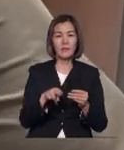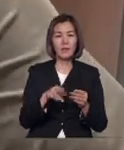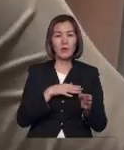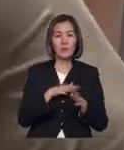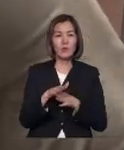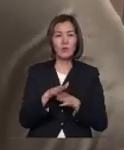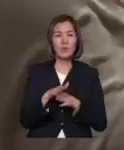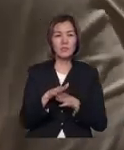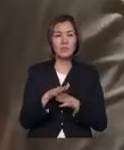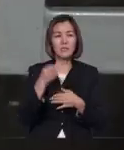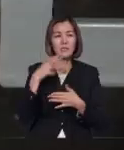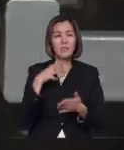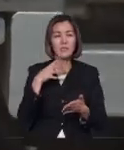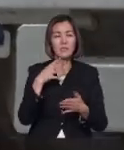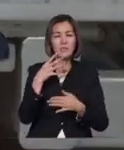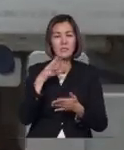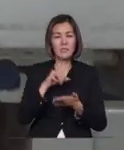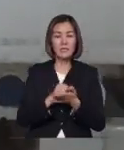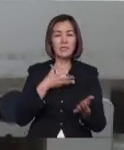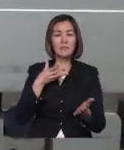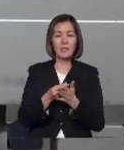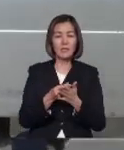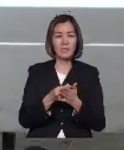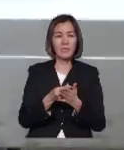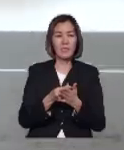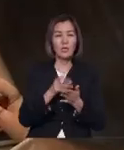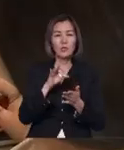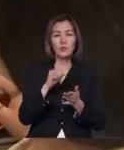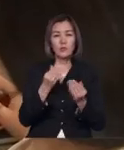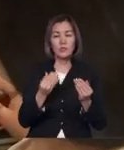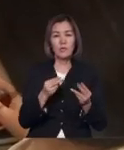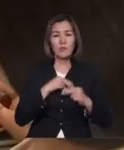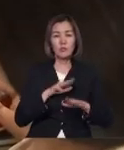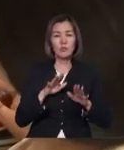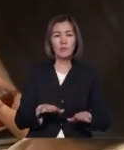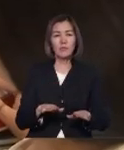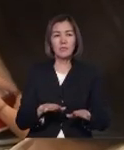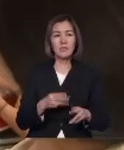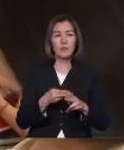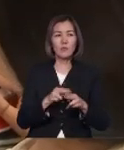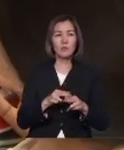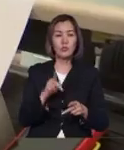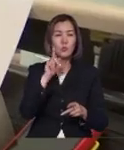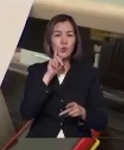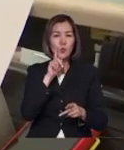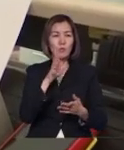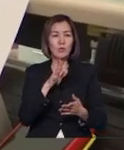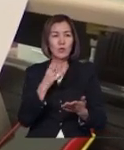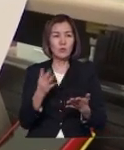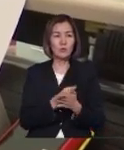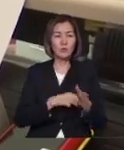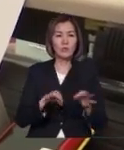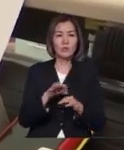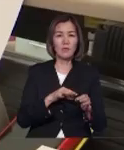покрывается центром занятости а метод субсидируемый рабочих мест на сегодняшний день является одним из самых удобных и успешных